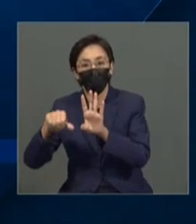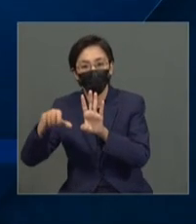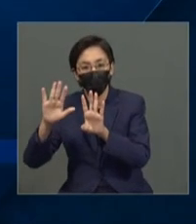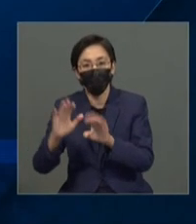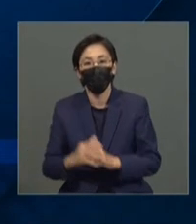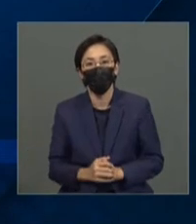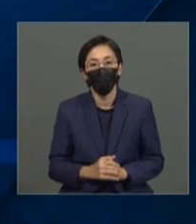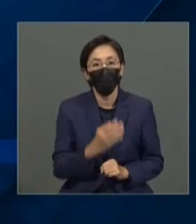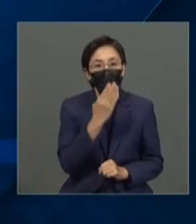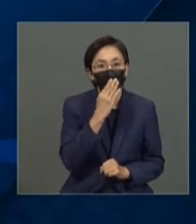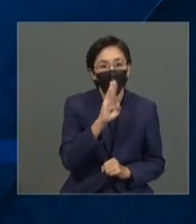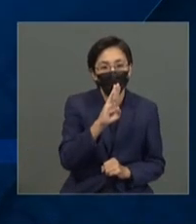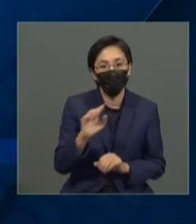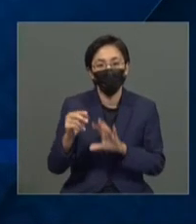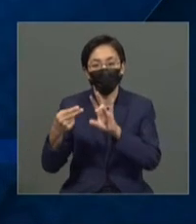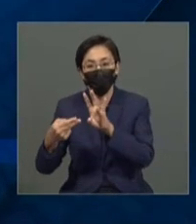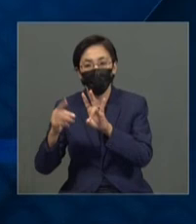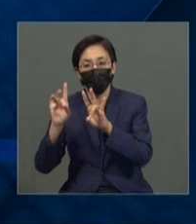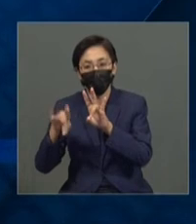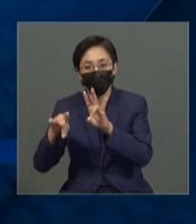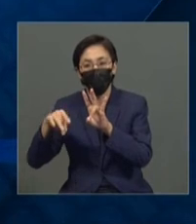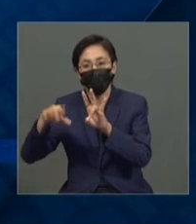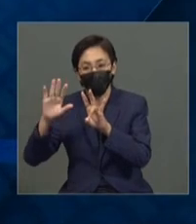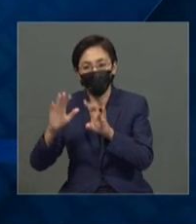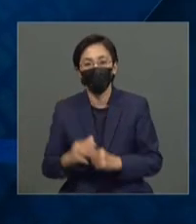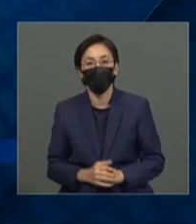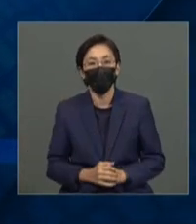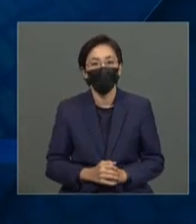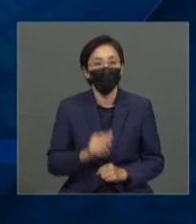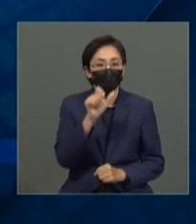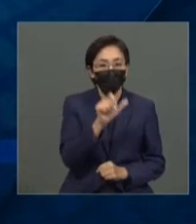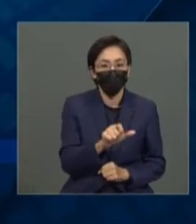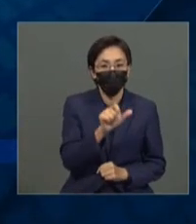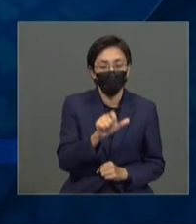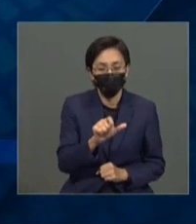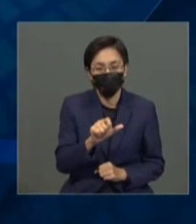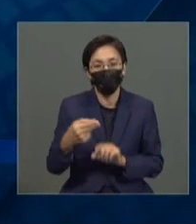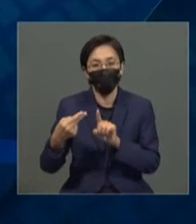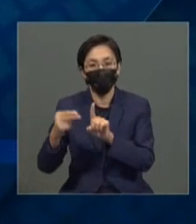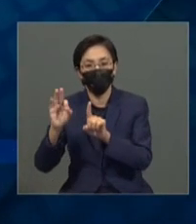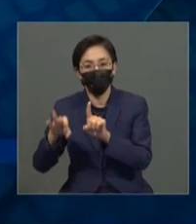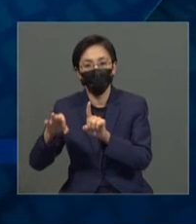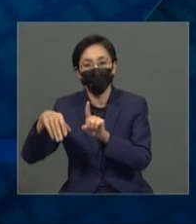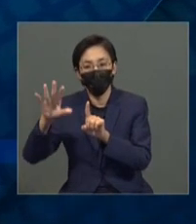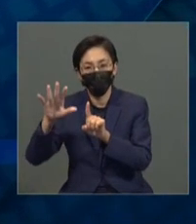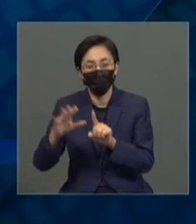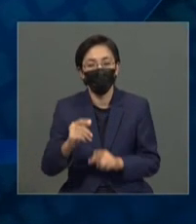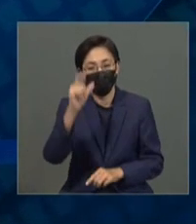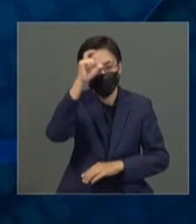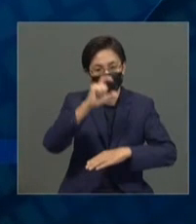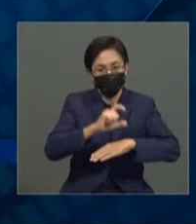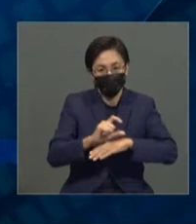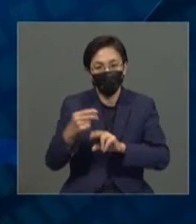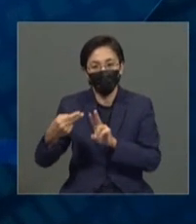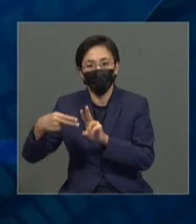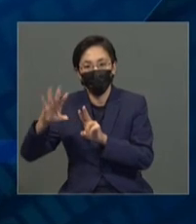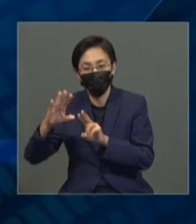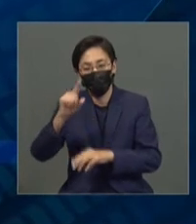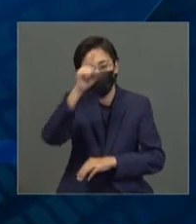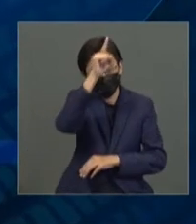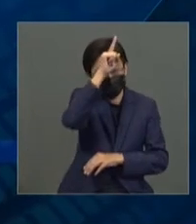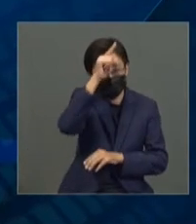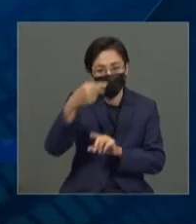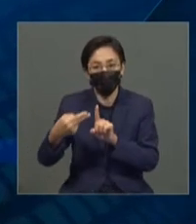ะคะบราซิล 78,000 กว่ารายฝรั่งเศส 19,000 กว่าตุรกี 20,000 กว่าและเยอร